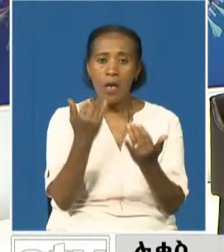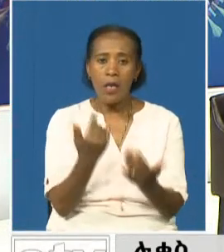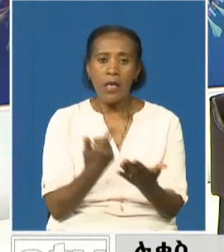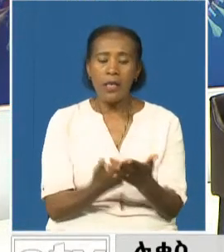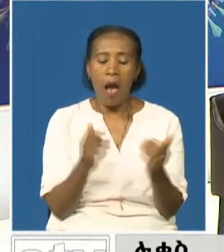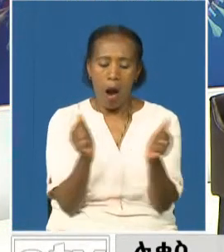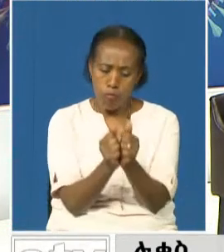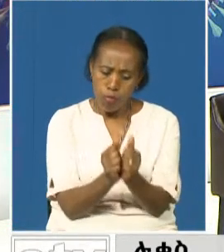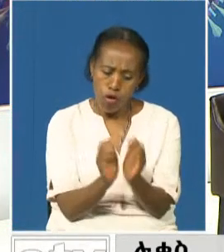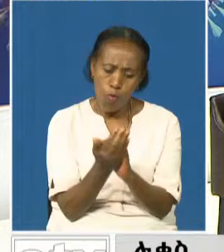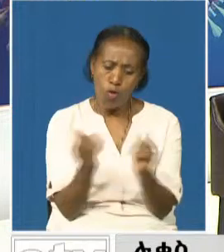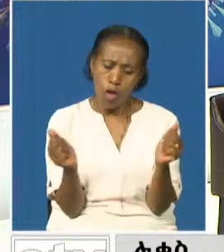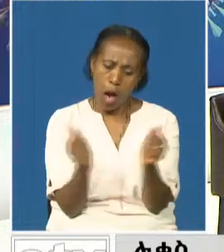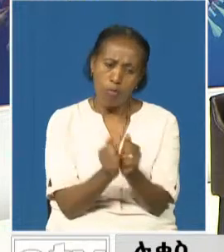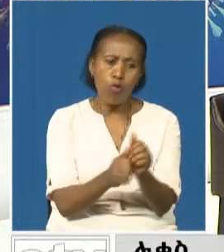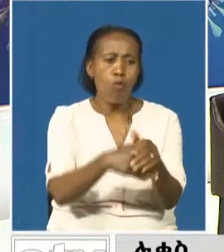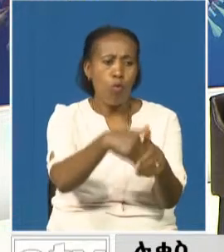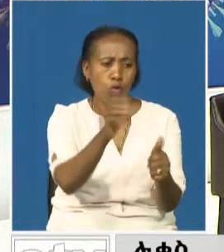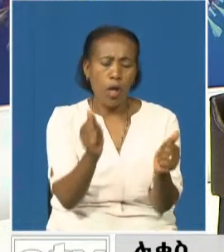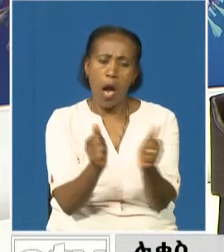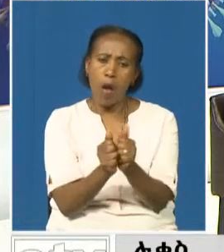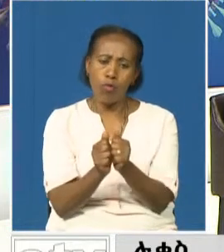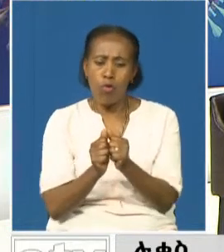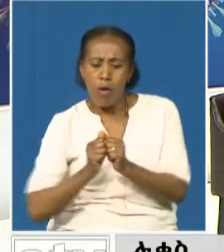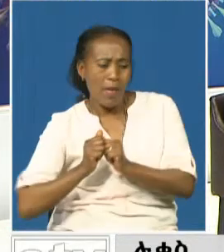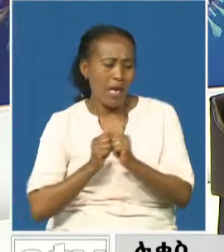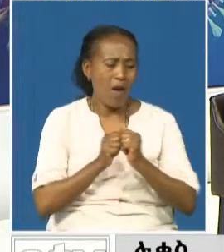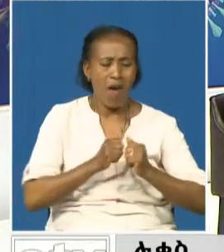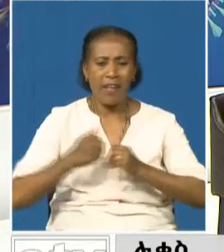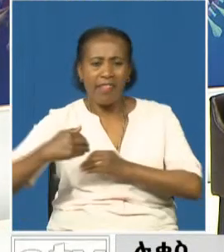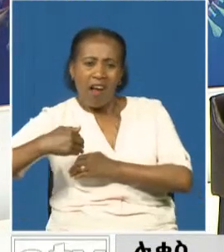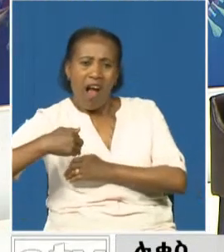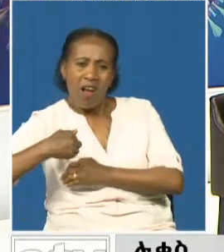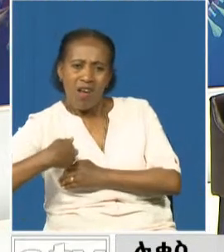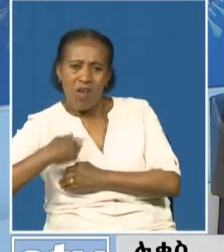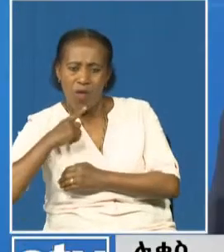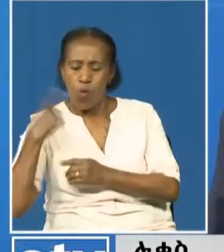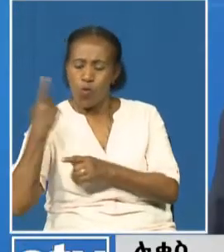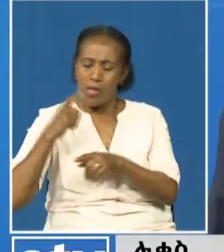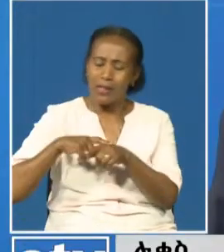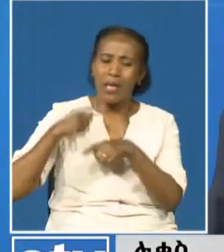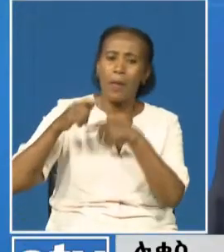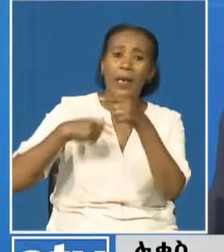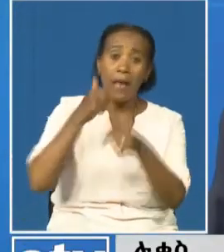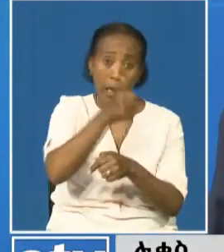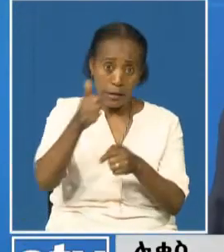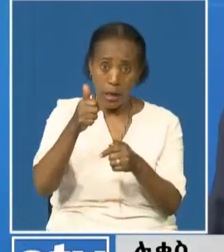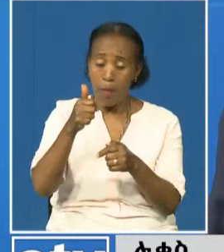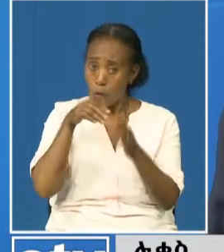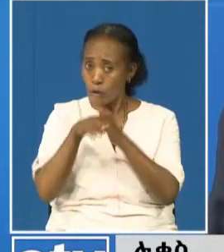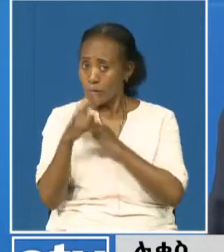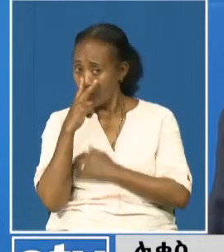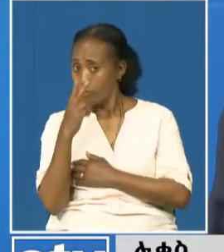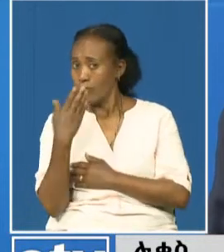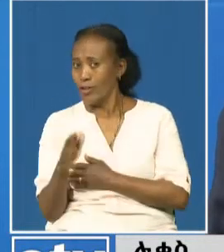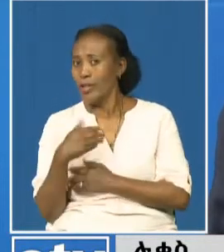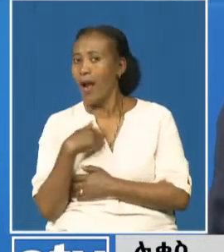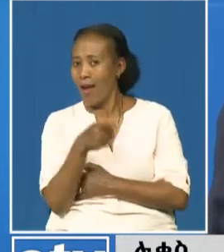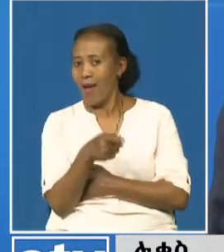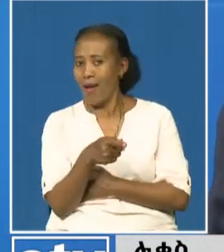አብሮ የመሆን አብሮ የመውጣት የመገፋፋት ተቃቅፎ ሁሉ የመሄድ እዚህ አዲስ አበባ ውስጥም የምናየው ነገር